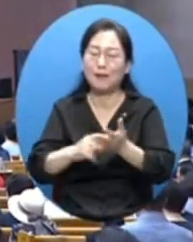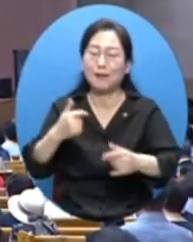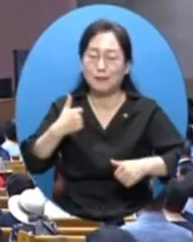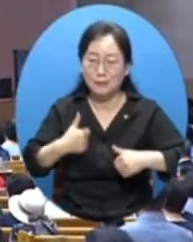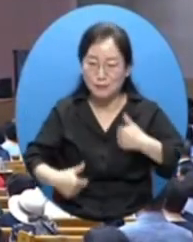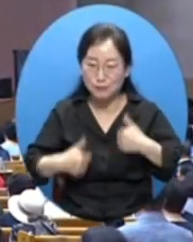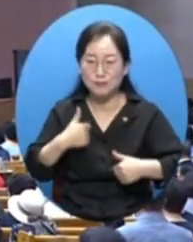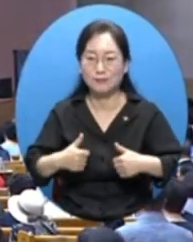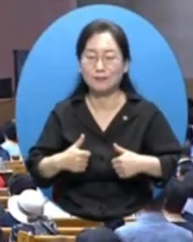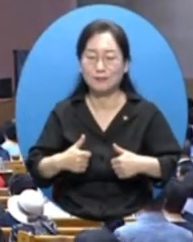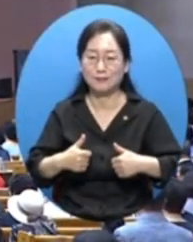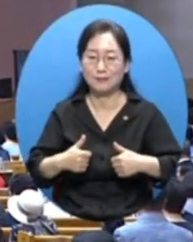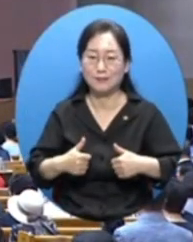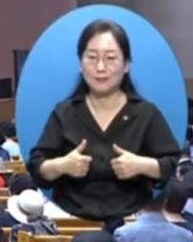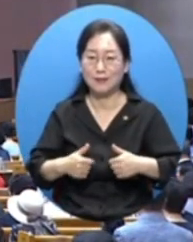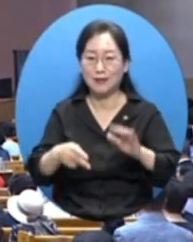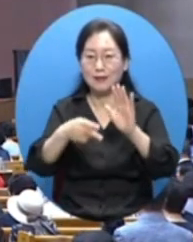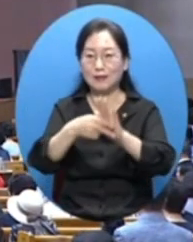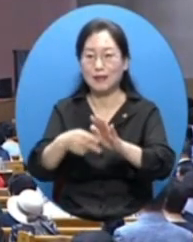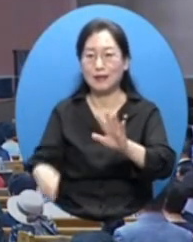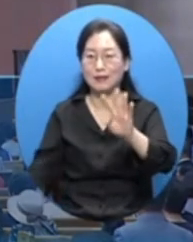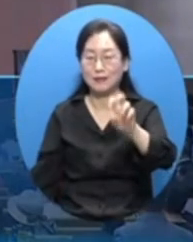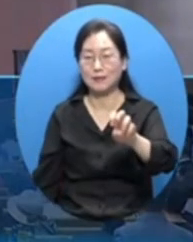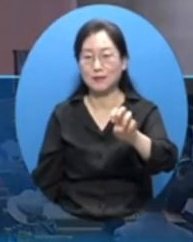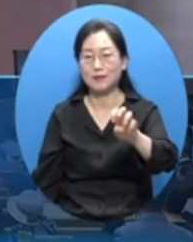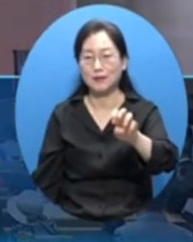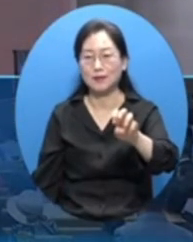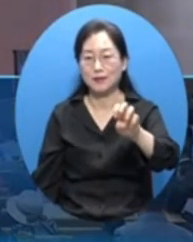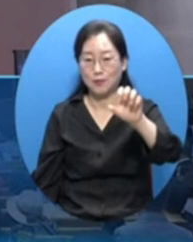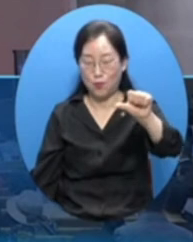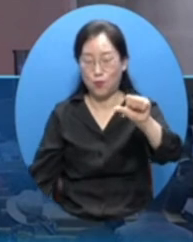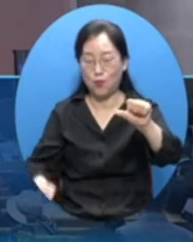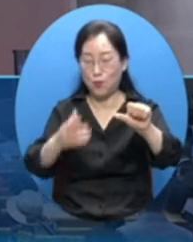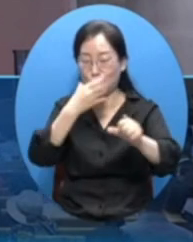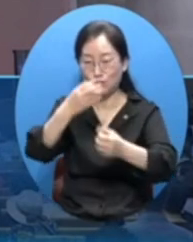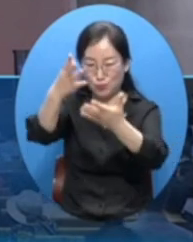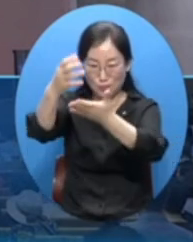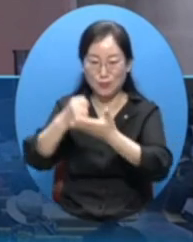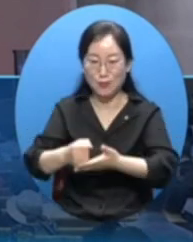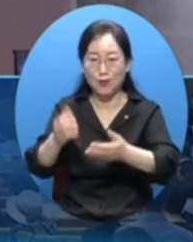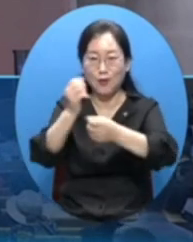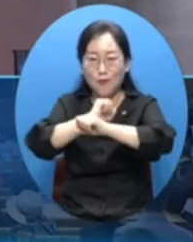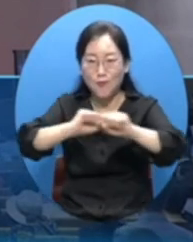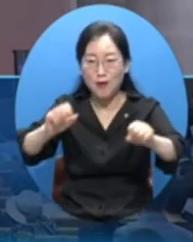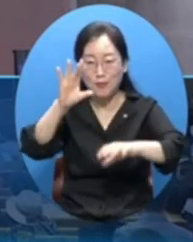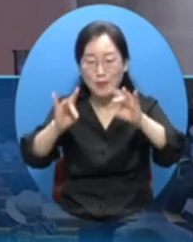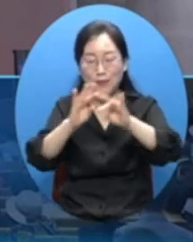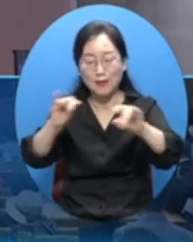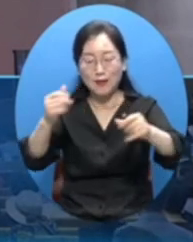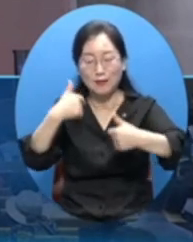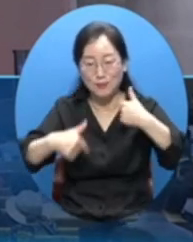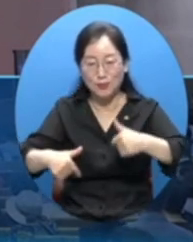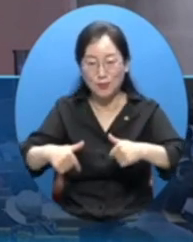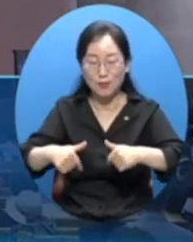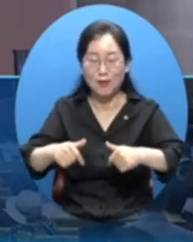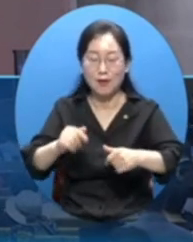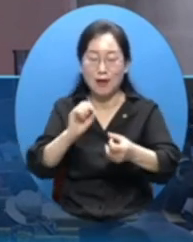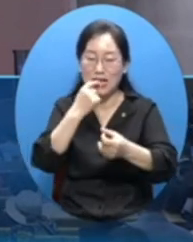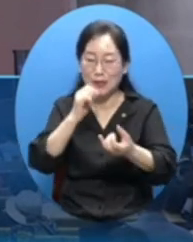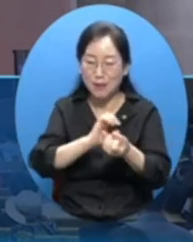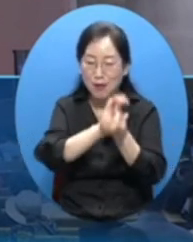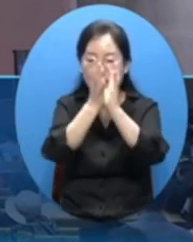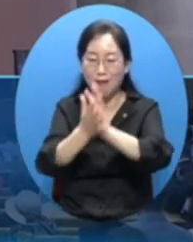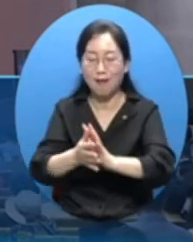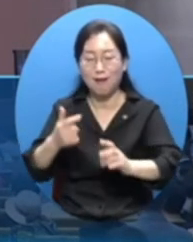임하게 되고 이사야 35장에 축복이 임하게 되는 것입니다. 광야와 메마른 땅이 기뻐하며 사막이 백합같이 피어